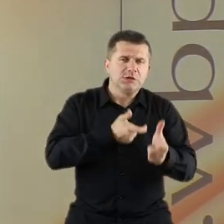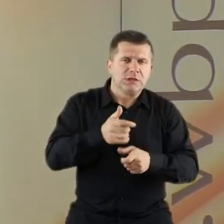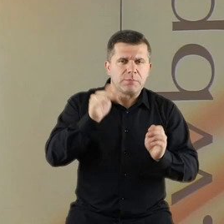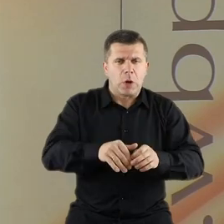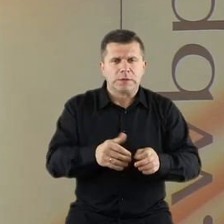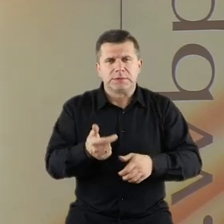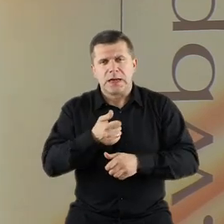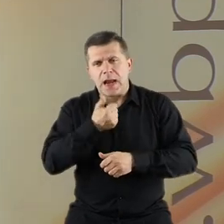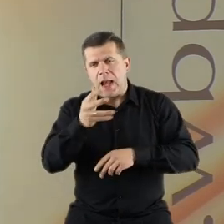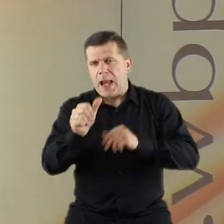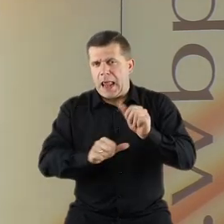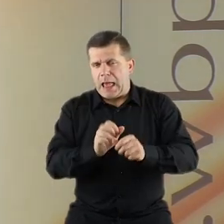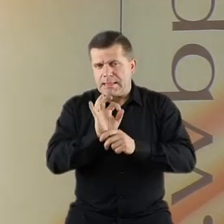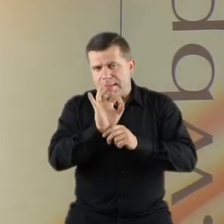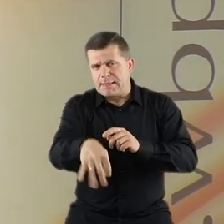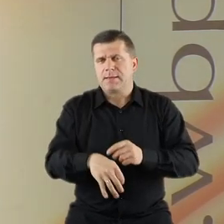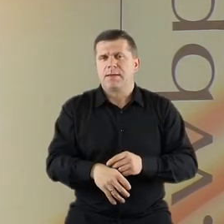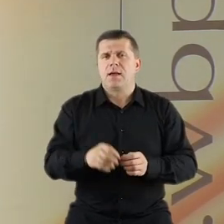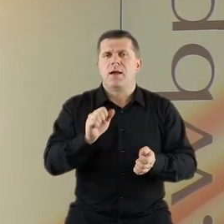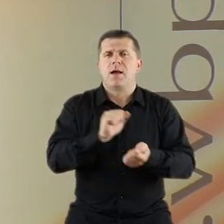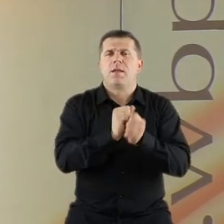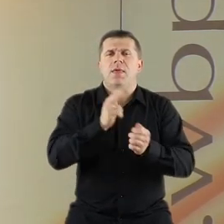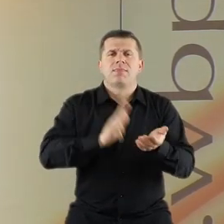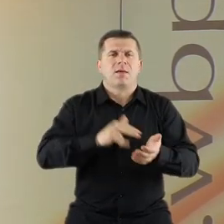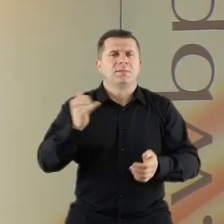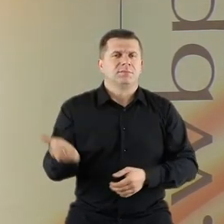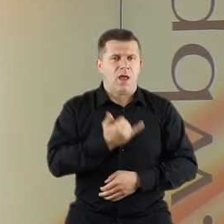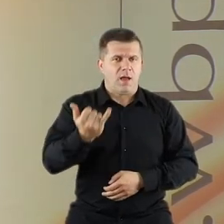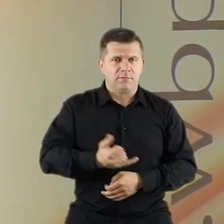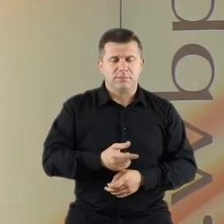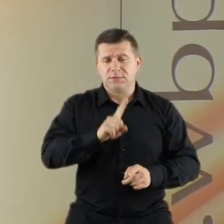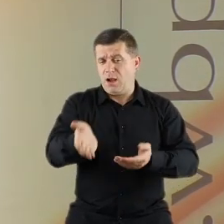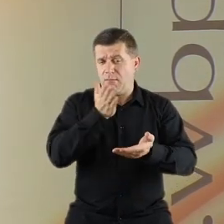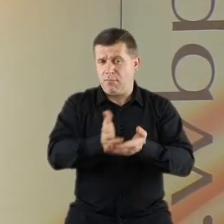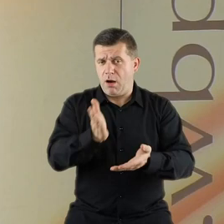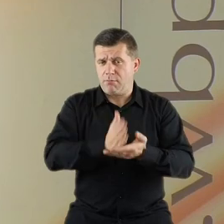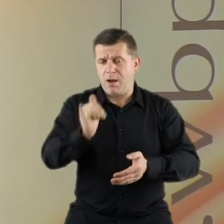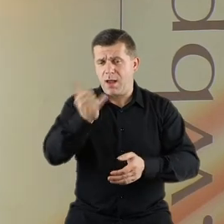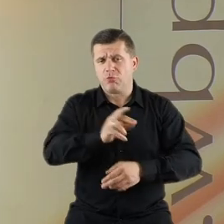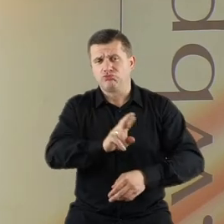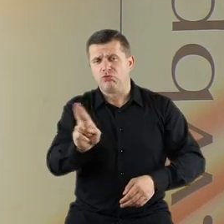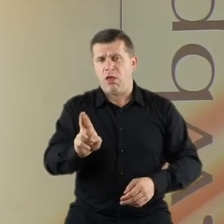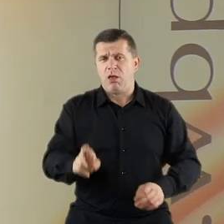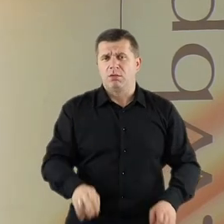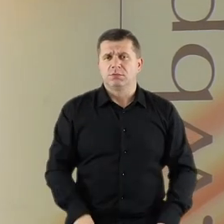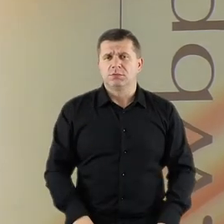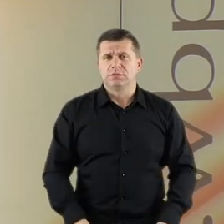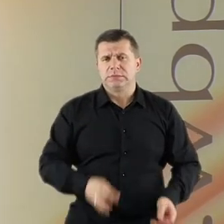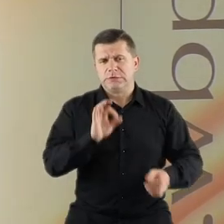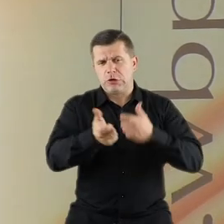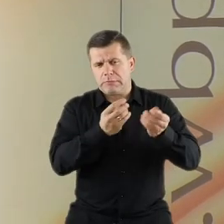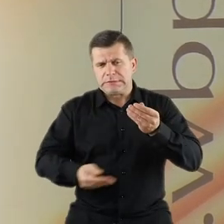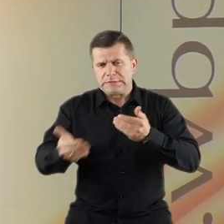można podłożyć na kilka lat można podłożyć na zawsze za pomocą jakiejś rzeczy a więc